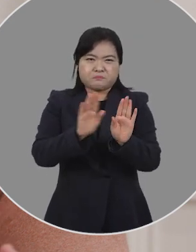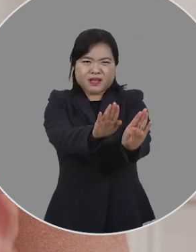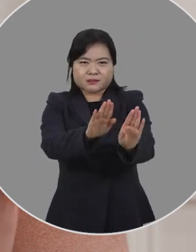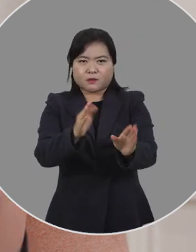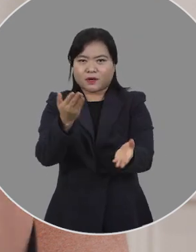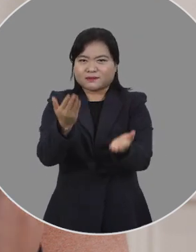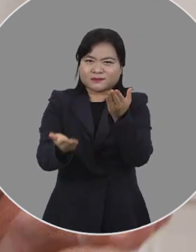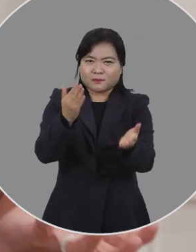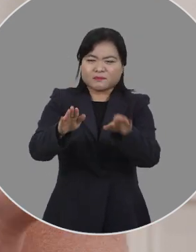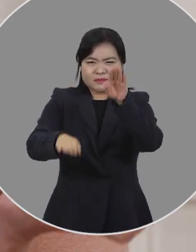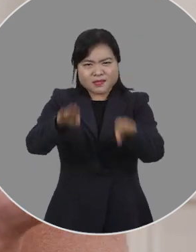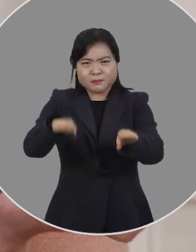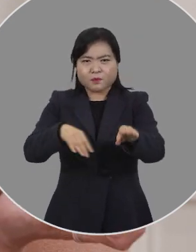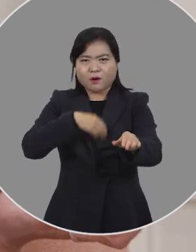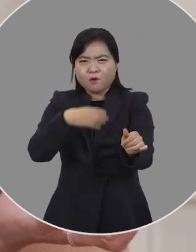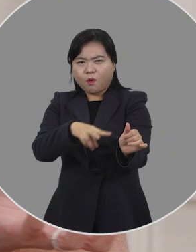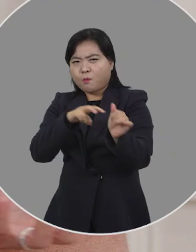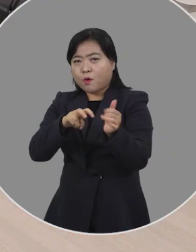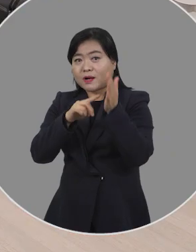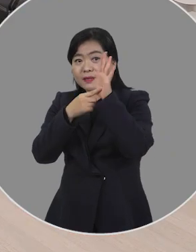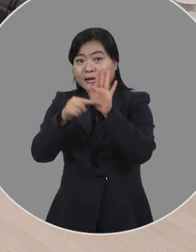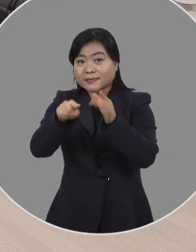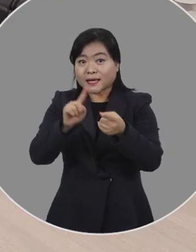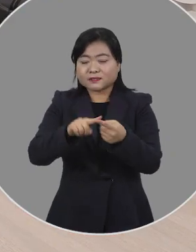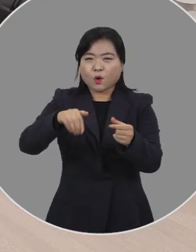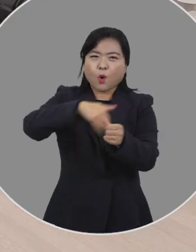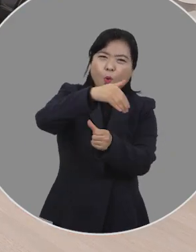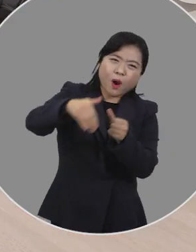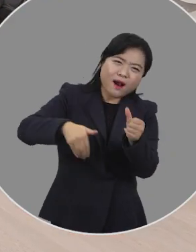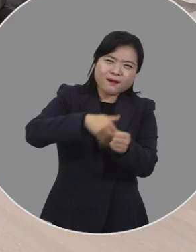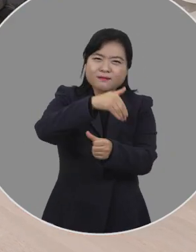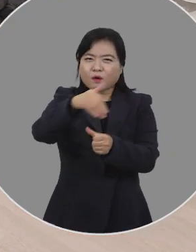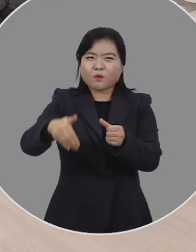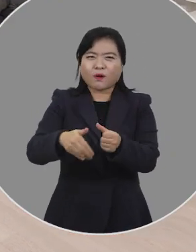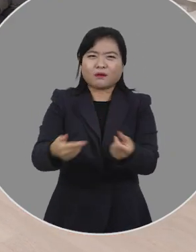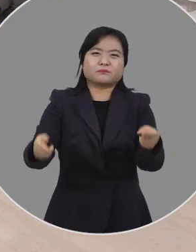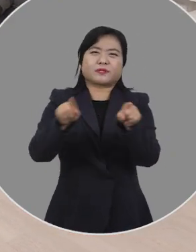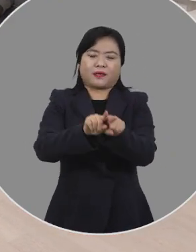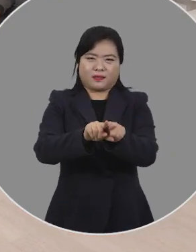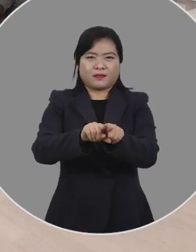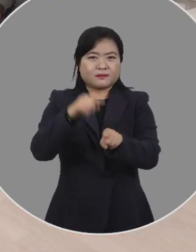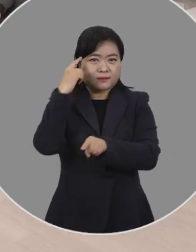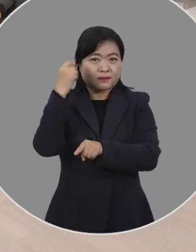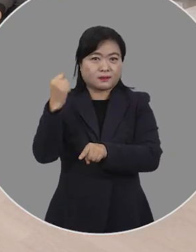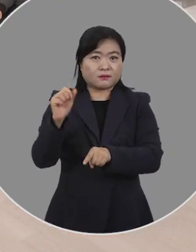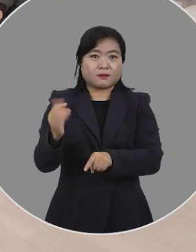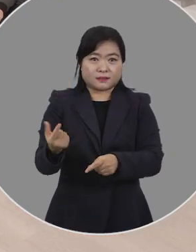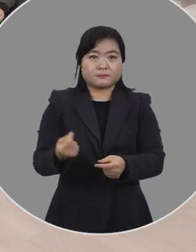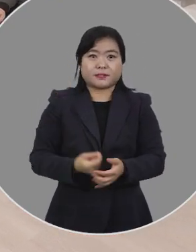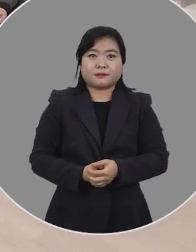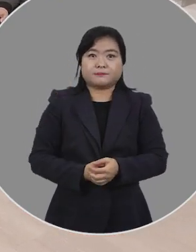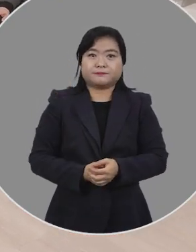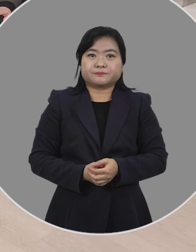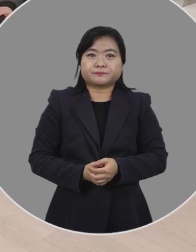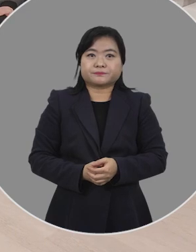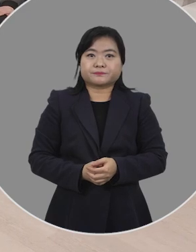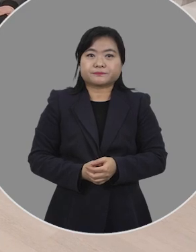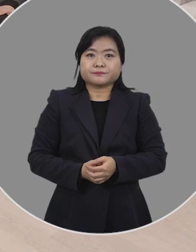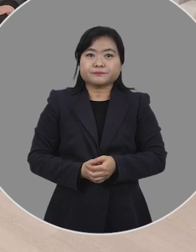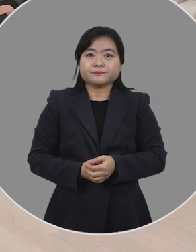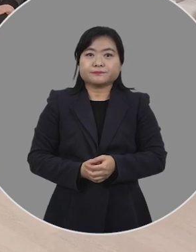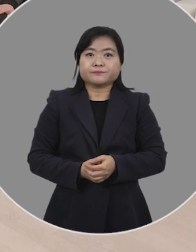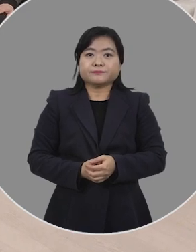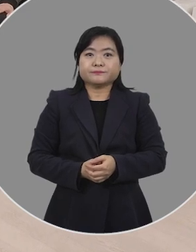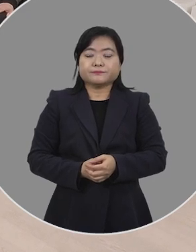배제와 차별과 혐오로 나타나는가는 이런 환경적인 요인하고 맞물려서 진행이 되는 것 같습니다. 네.